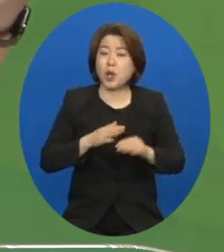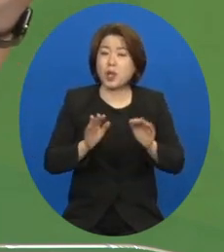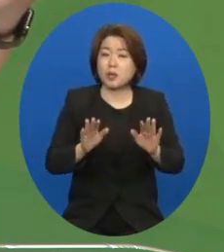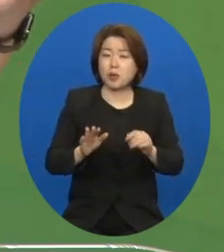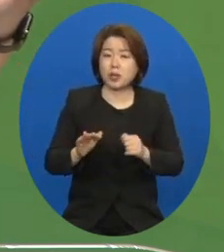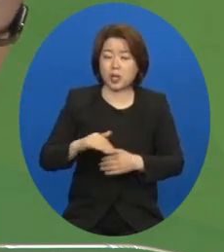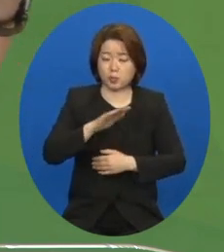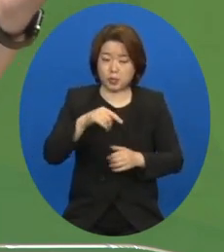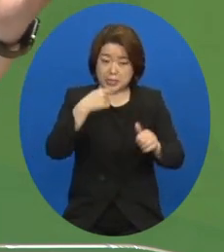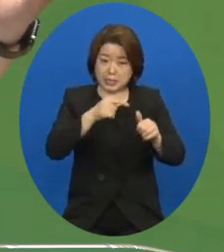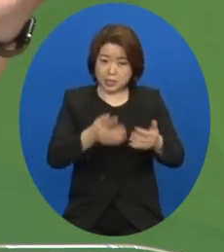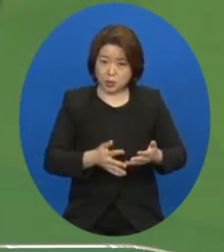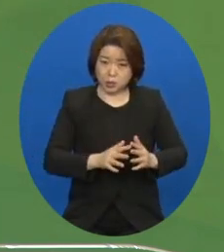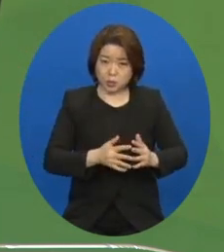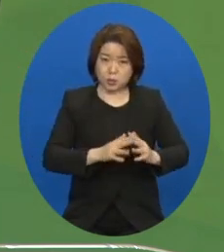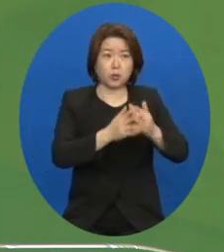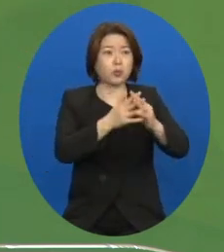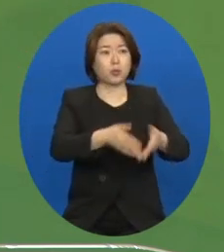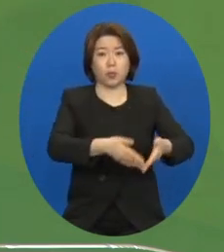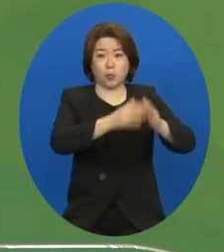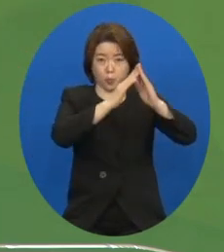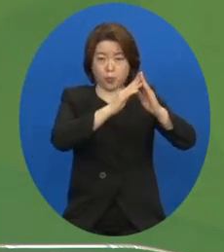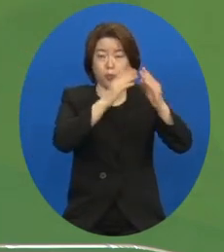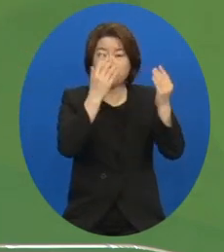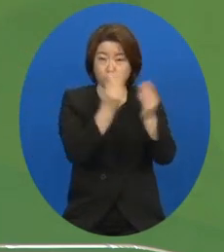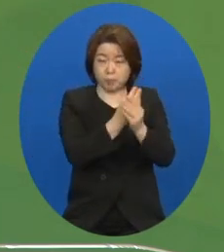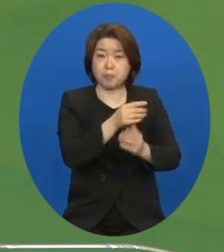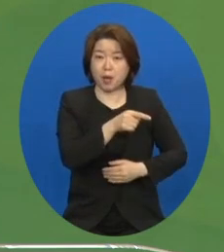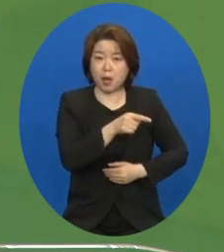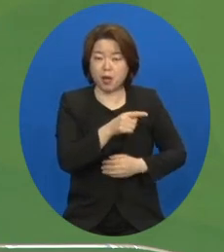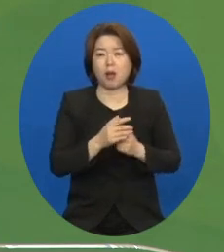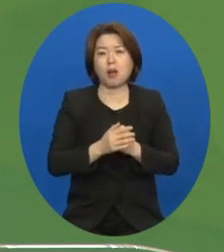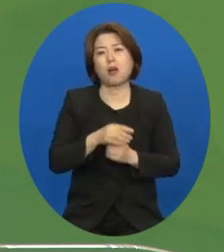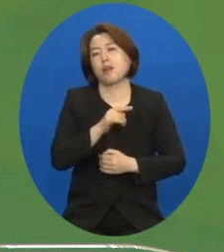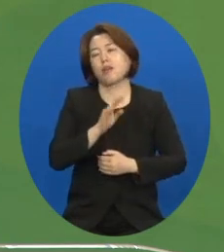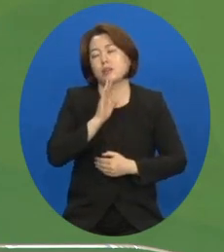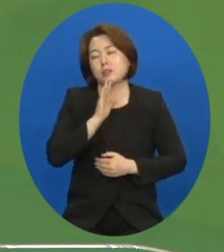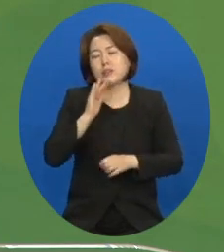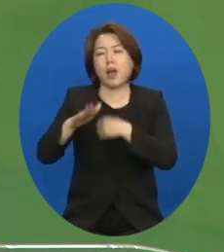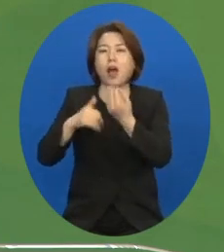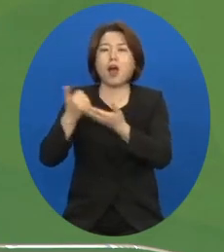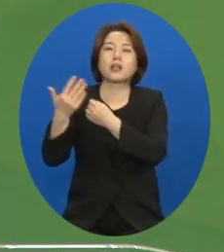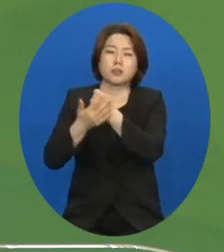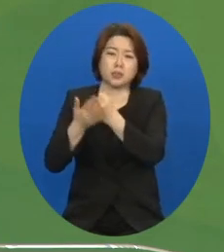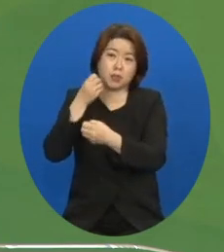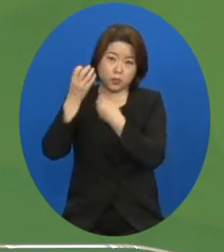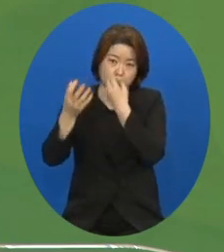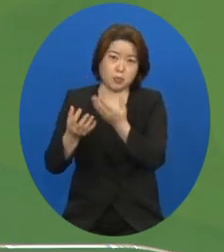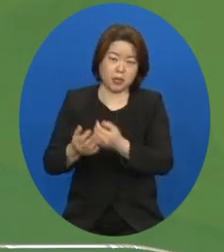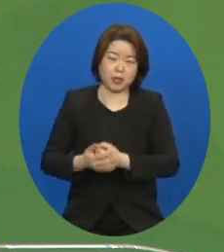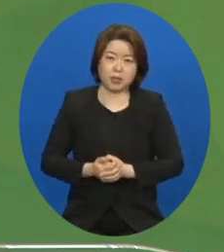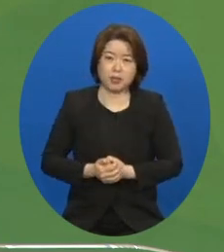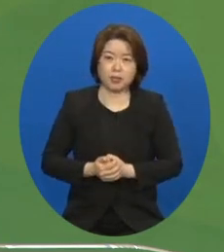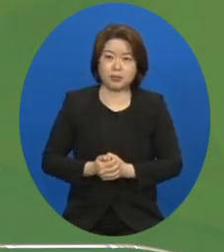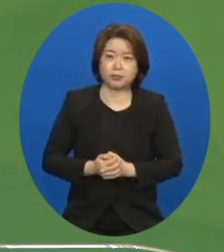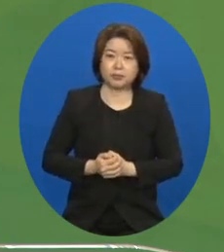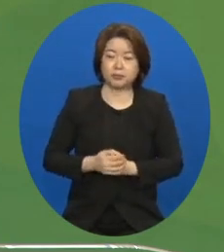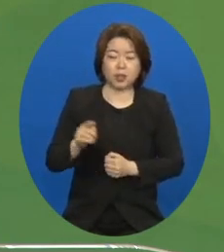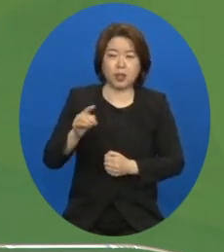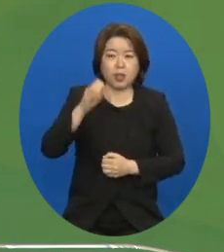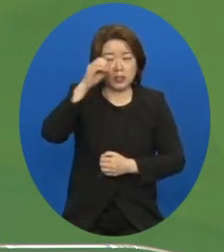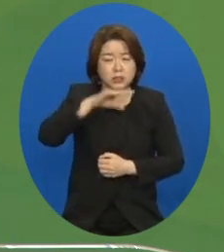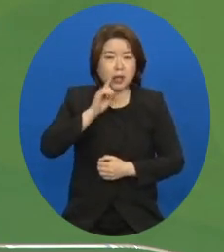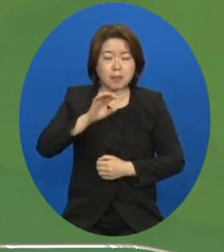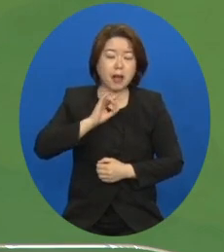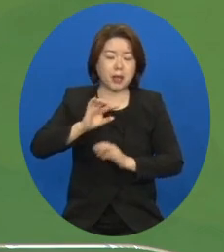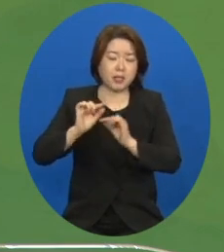우리 교육관 건축 완공이 하나님의 은혜라고 고백하는데 그저 빈말로 하는